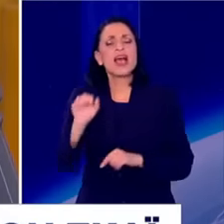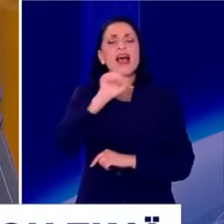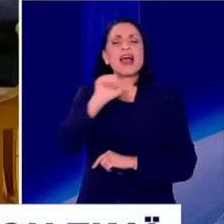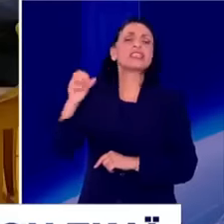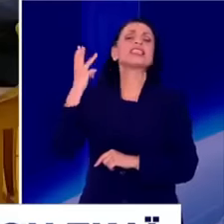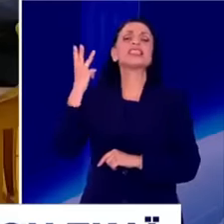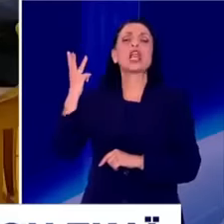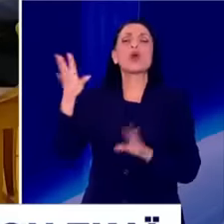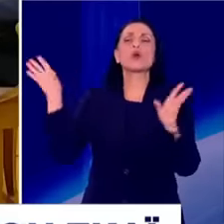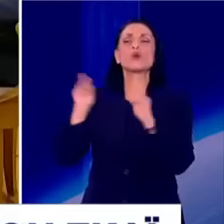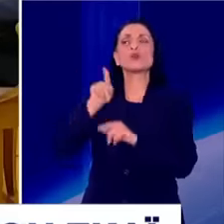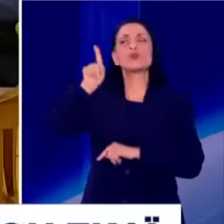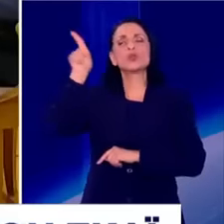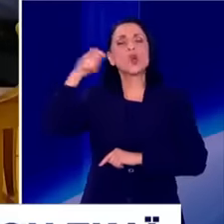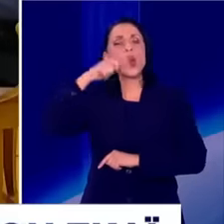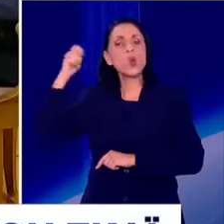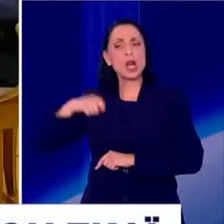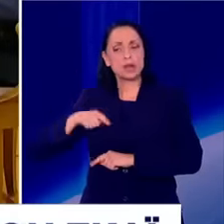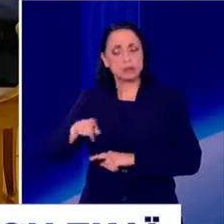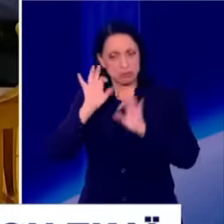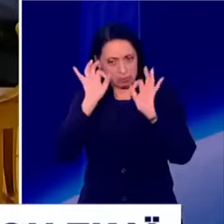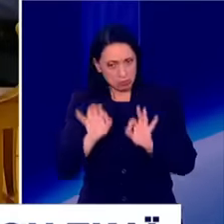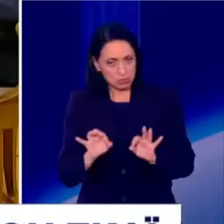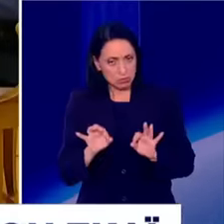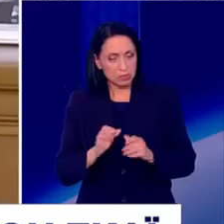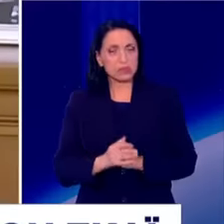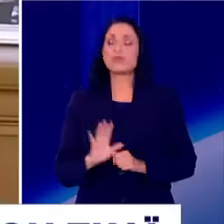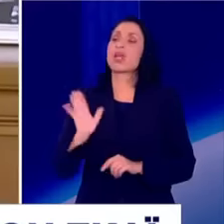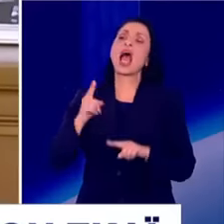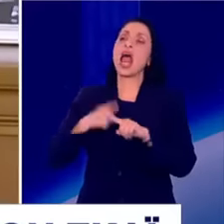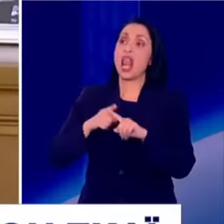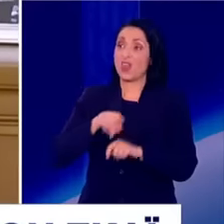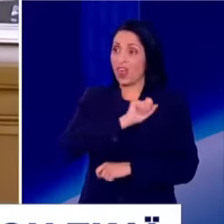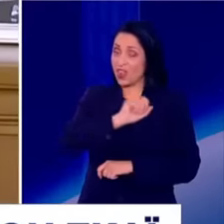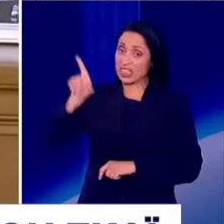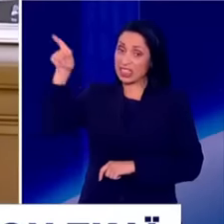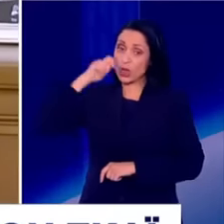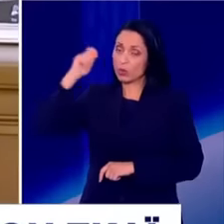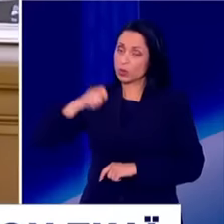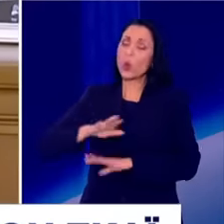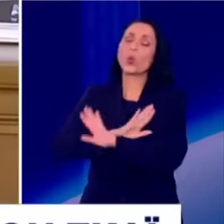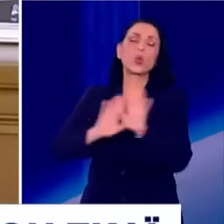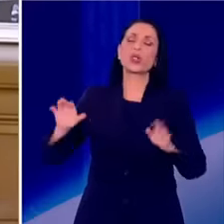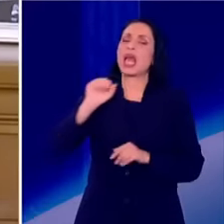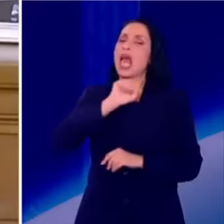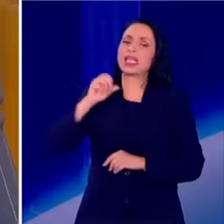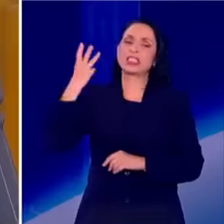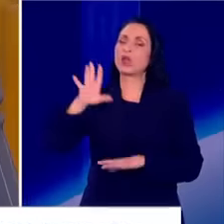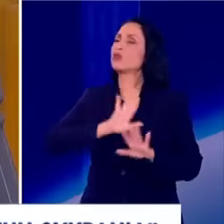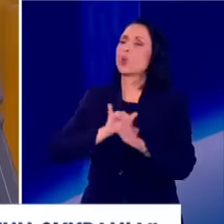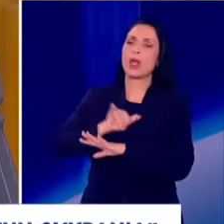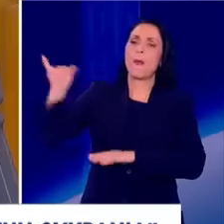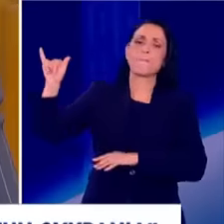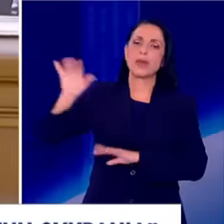S-300 ή Patriot στην Ουκρανία. Πώς ευσταθεί αυτό, κύριε Πρόεδρε? Η Ελλάδα δεν πρόκειται να στείλει στην Ουκρανία ούτε S-300 ούτε Patriot. Μας ζητήθηκε